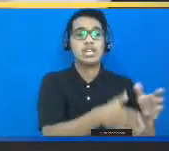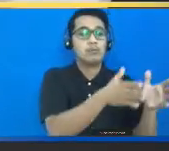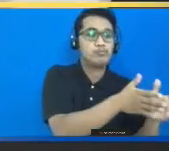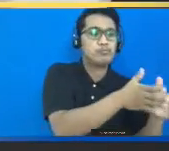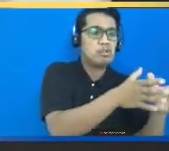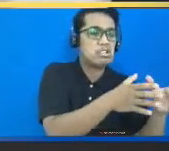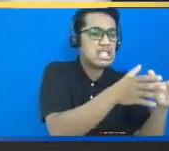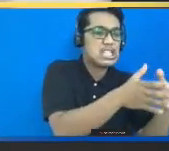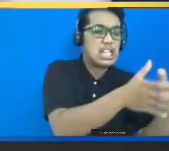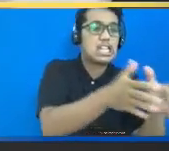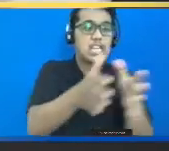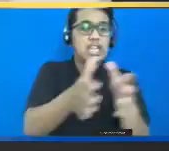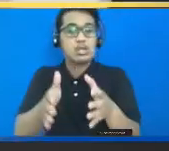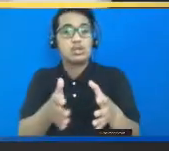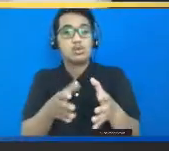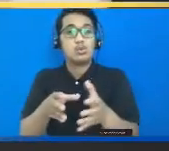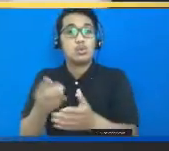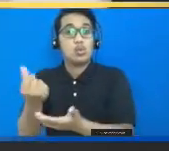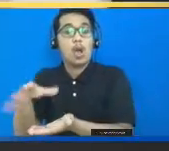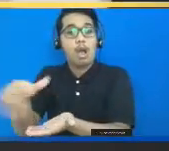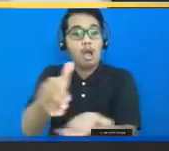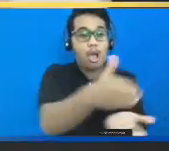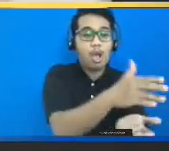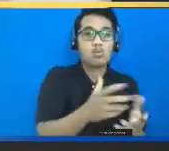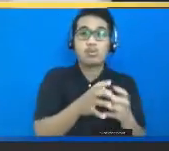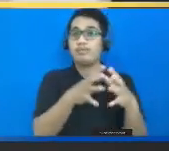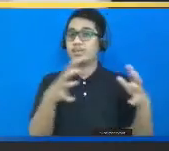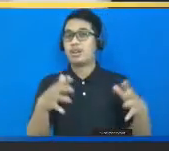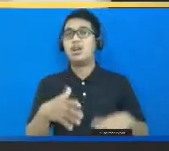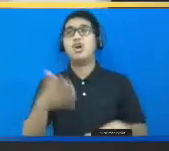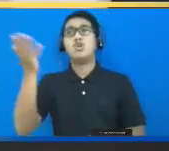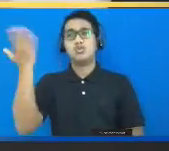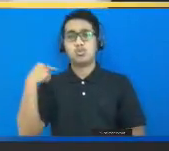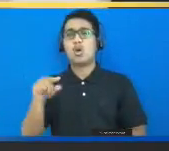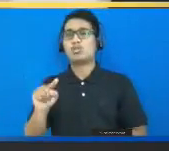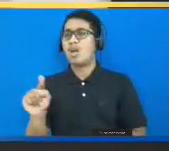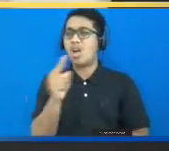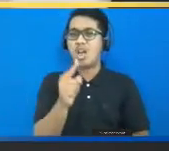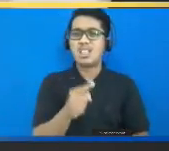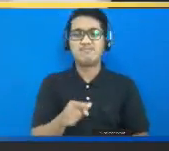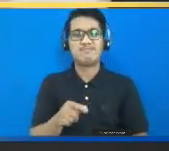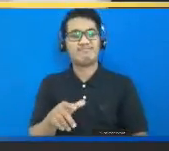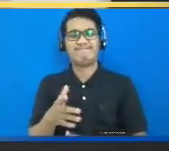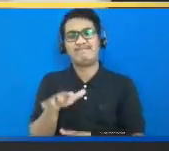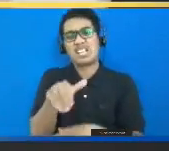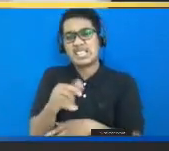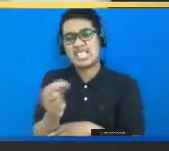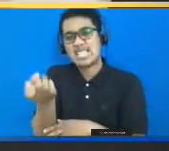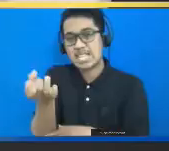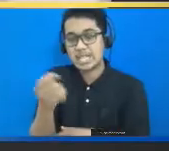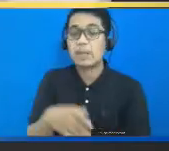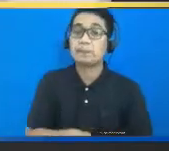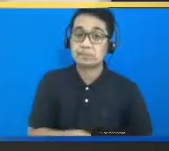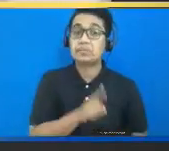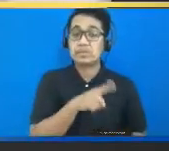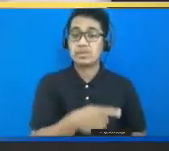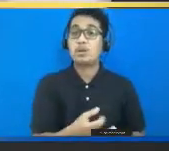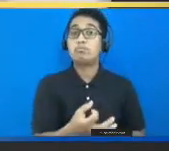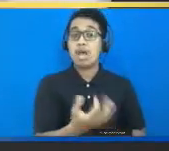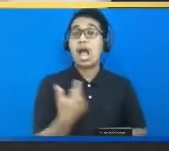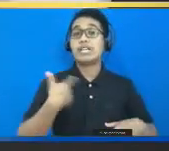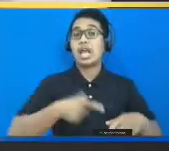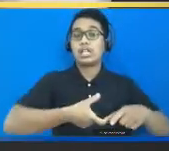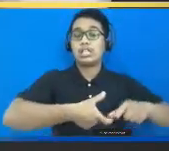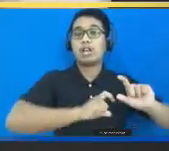udah udah udah udah fan basenya gede gitu Saya masih awal aja masih gede bahkan ada beberapa step yang baru dua tahun berdiri